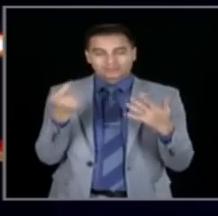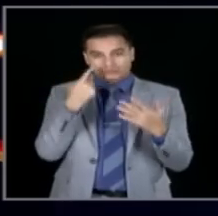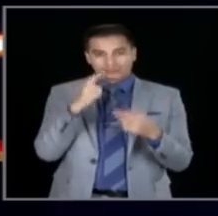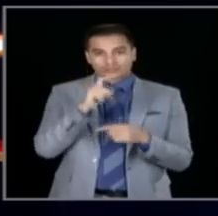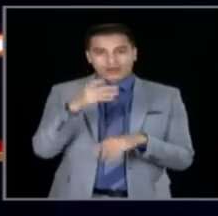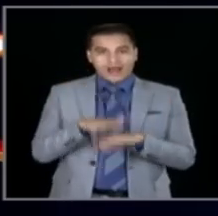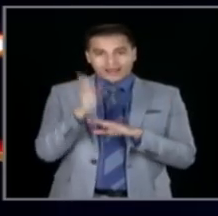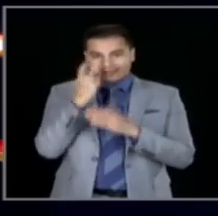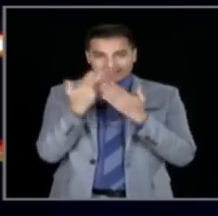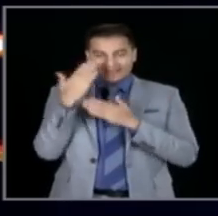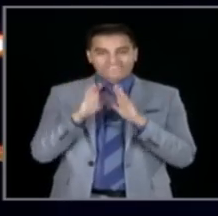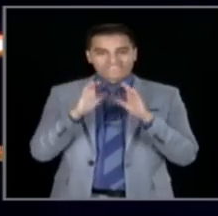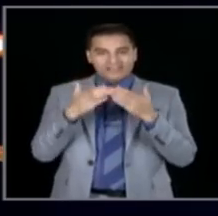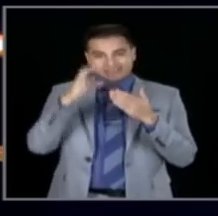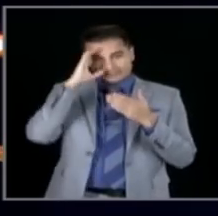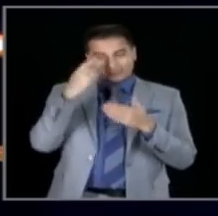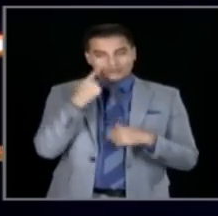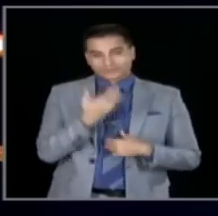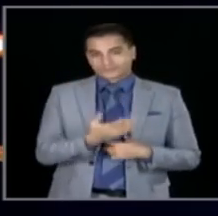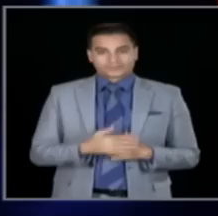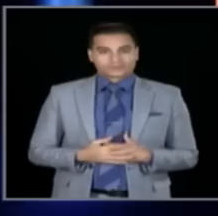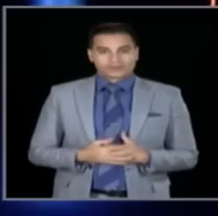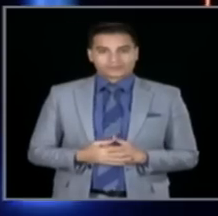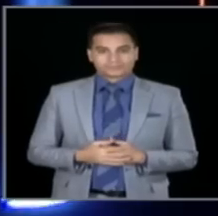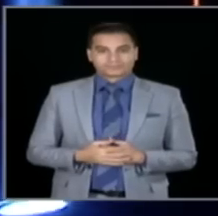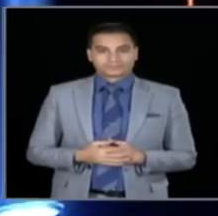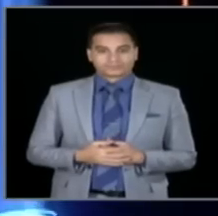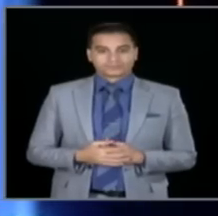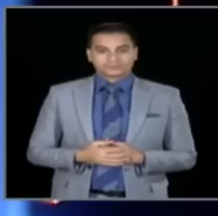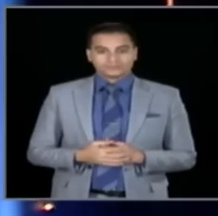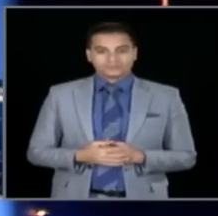لفريق الزمالك. تاريخ والسؤال هو،